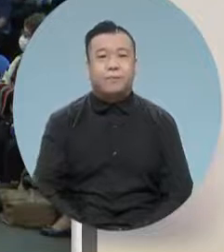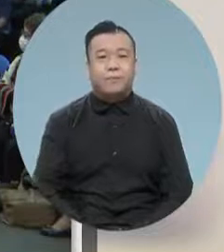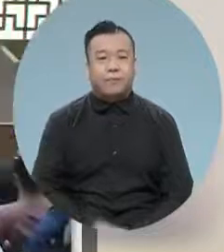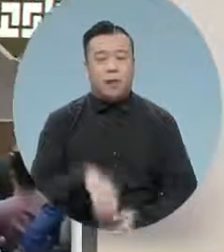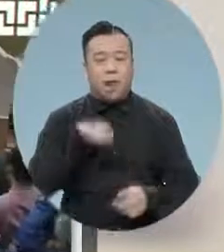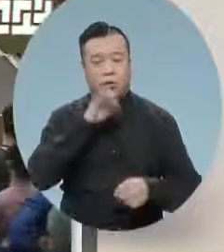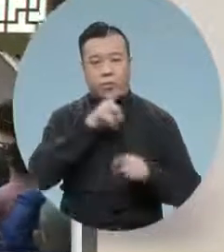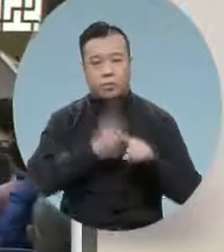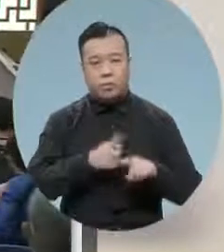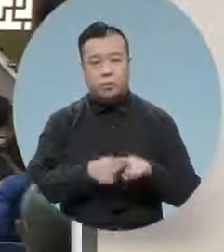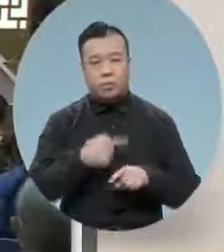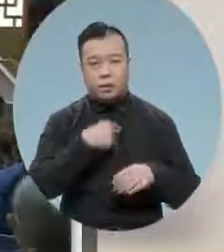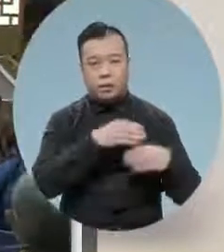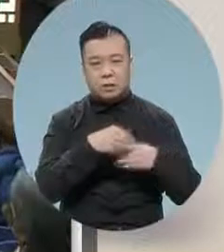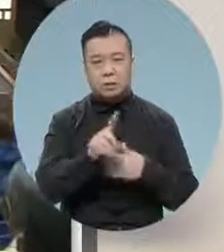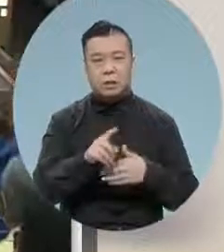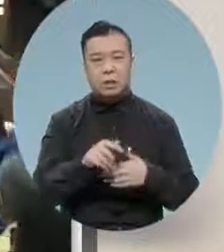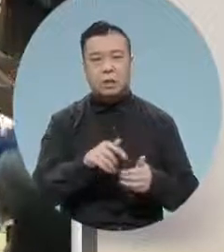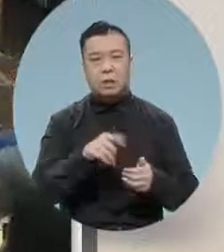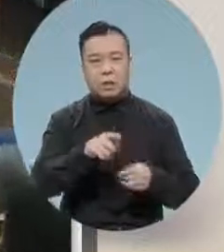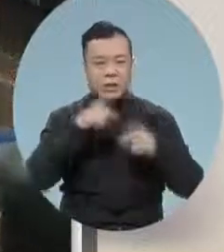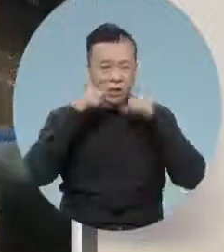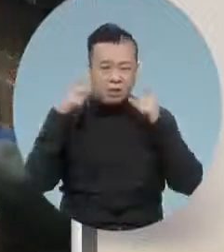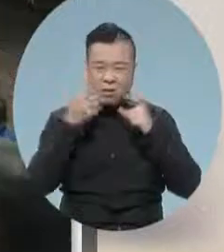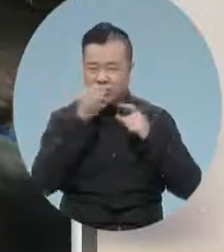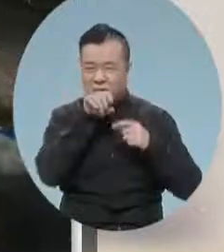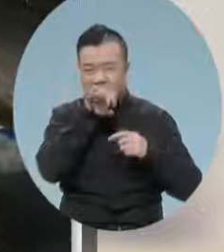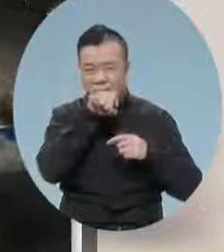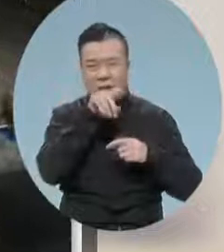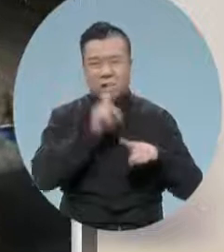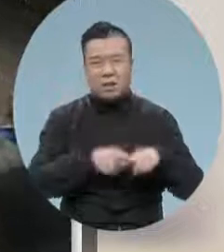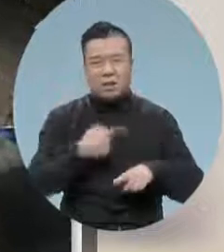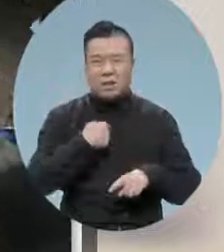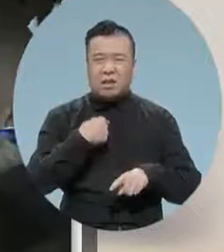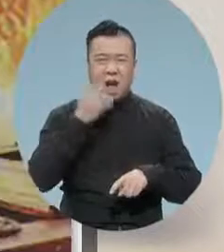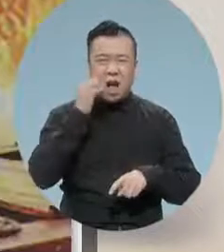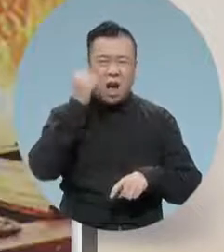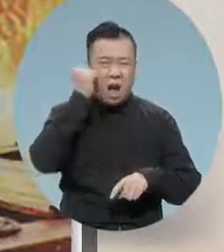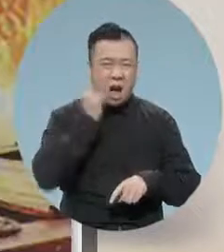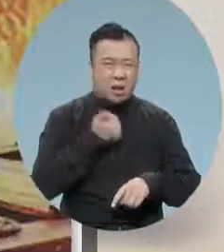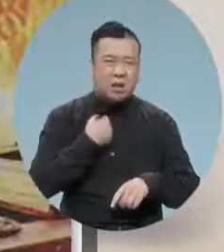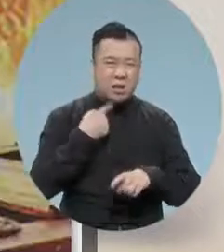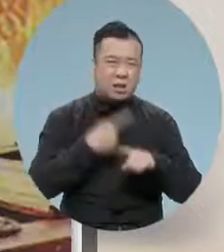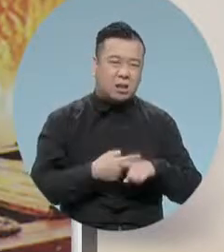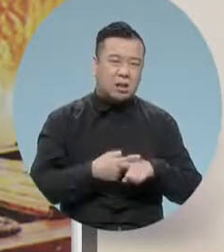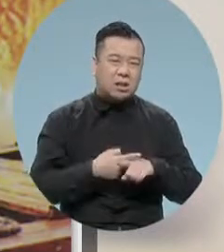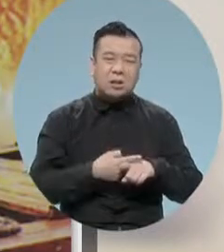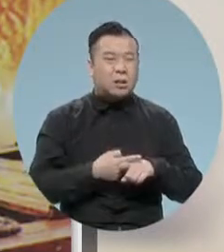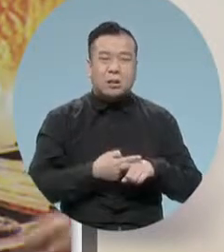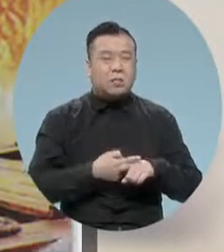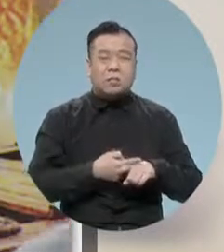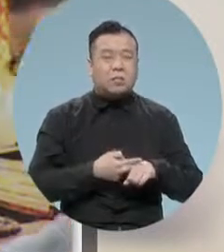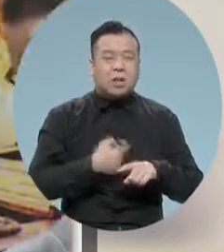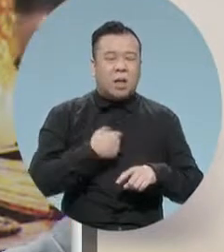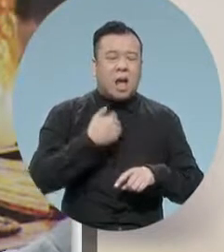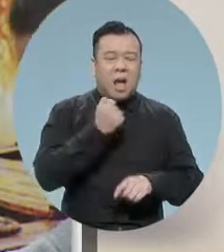老實講，戴住個咁嘅口罩嚟講嘢，以我咁嘅年齡咧，真係一個